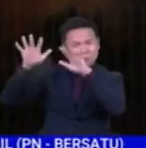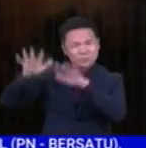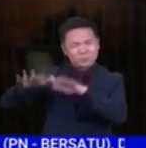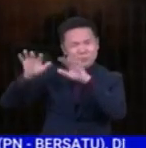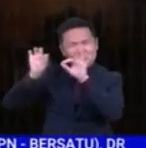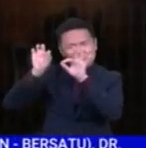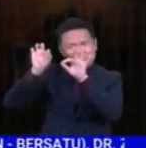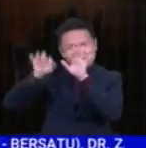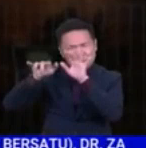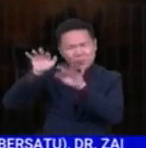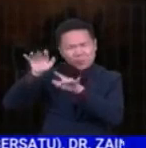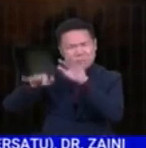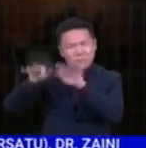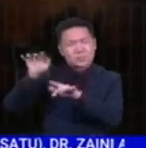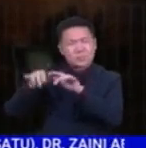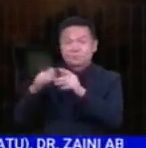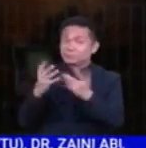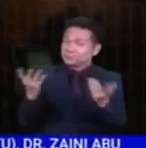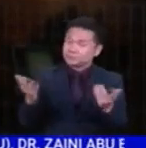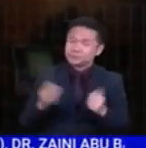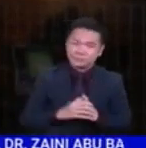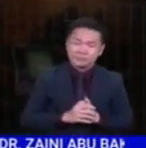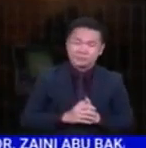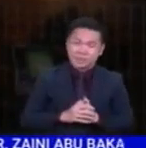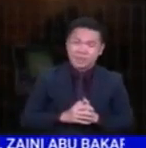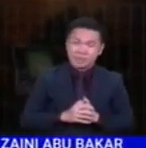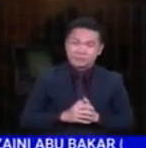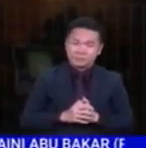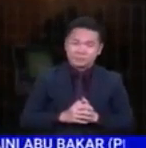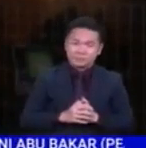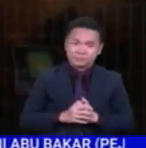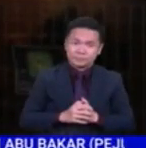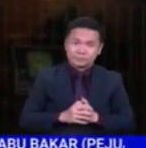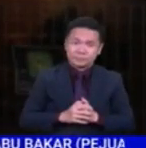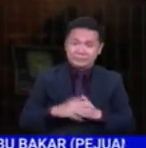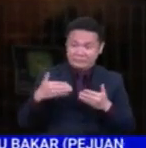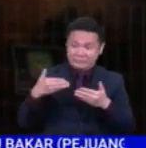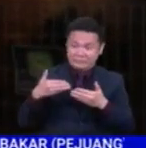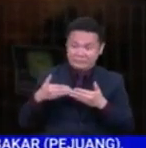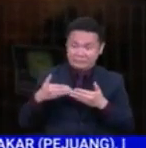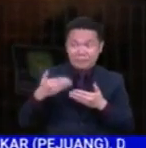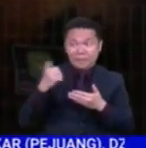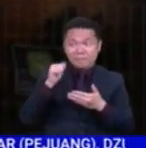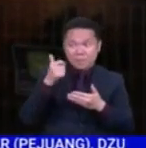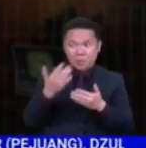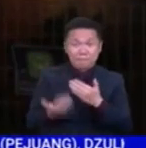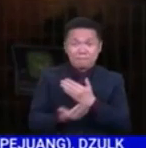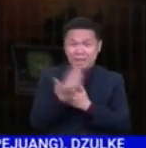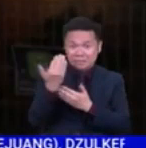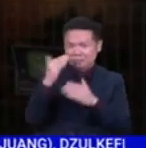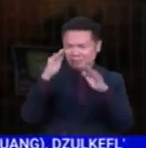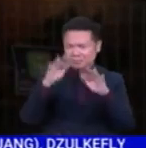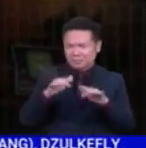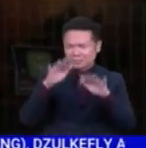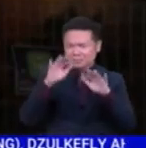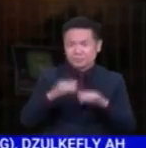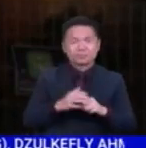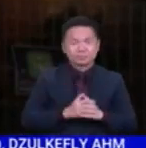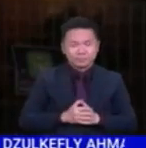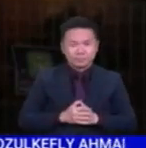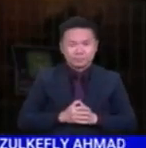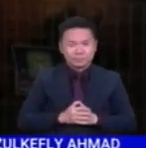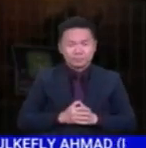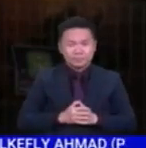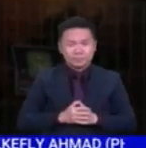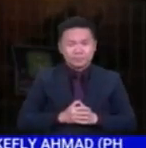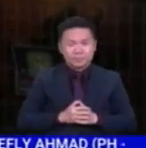renyai sepanjang masa dan dilaporkan akan berterusan sehingga ke awal pagi esok. Itu yang terkini. Dan apapun yang pasti,